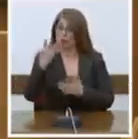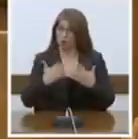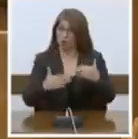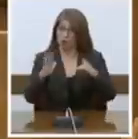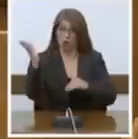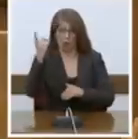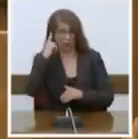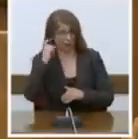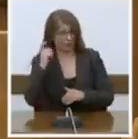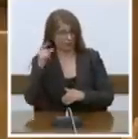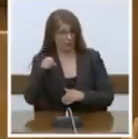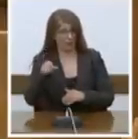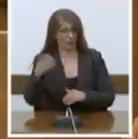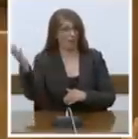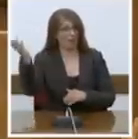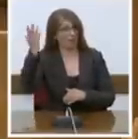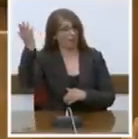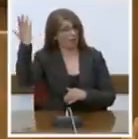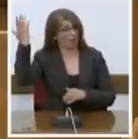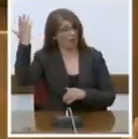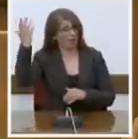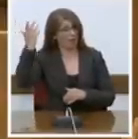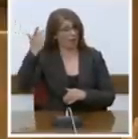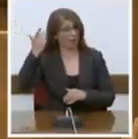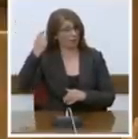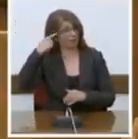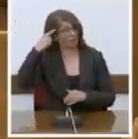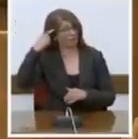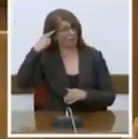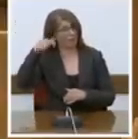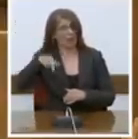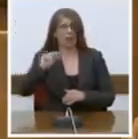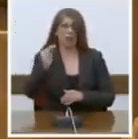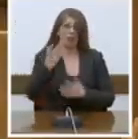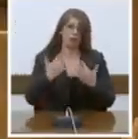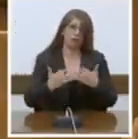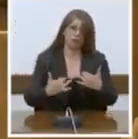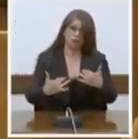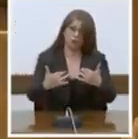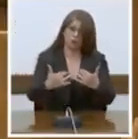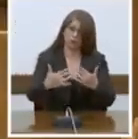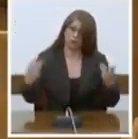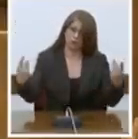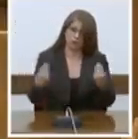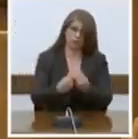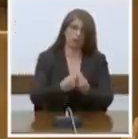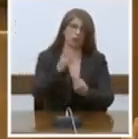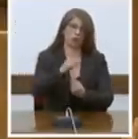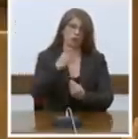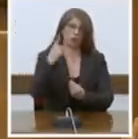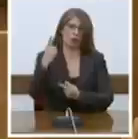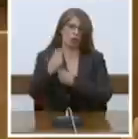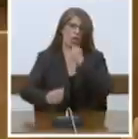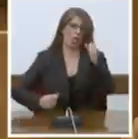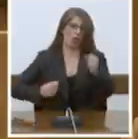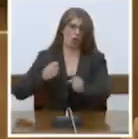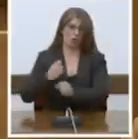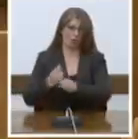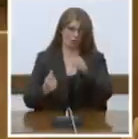που κάποιοι κάποτε αναπολούσαν, αλλά μια Βουλή αντάξια στον 21ο αιώνα.